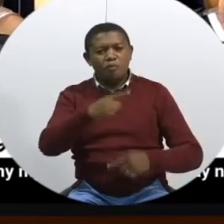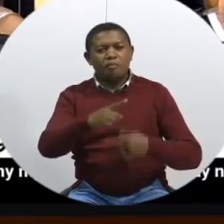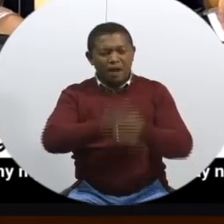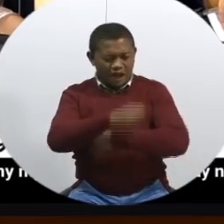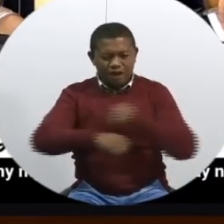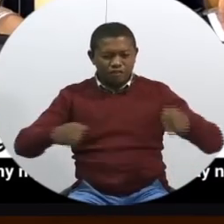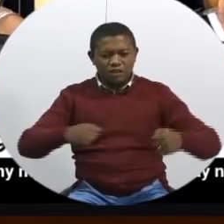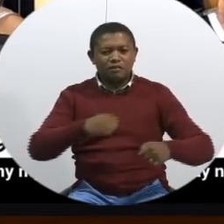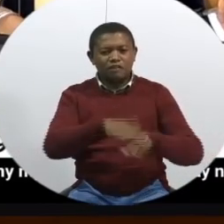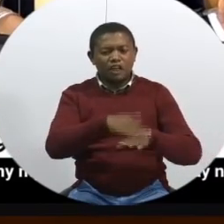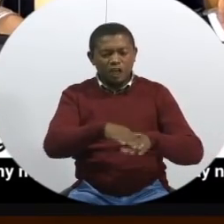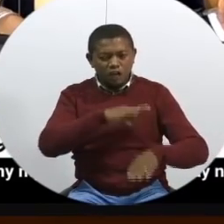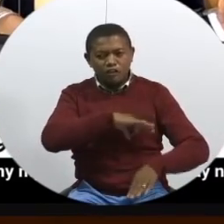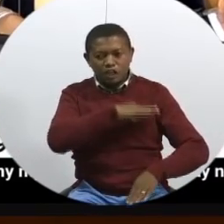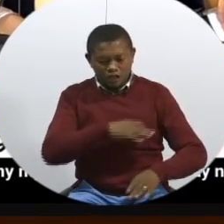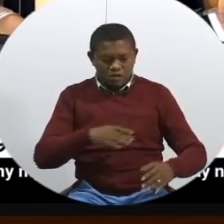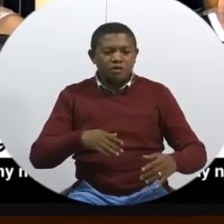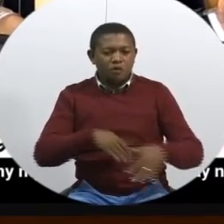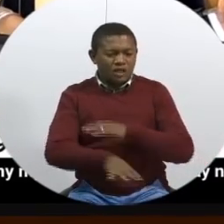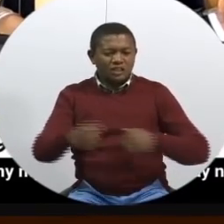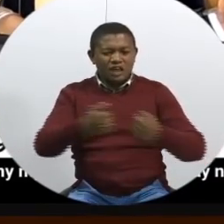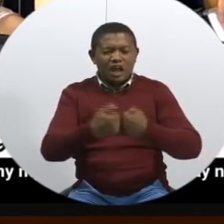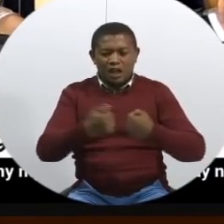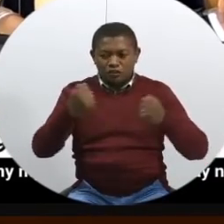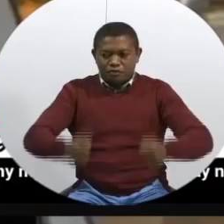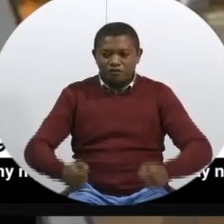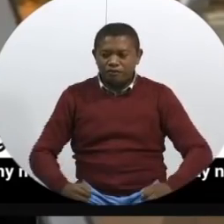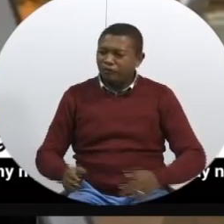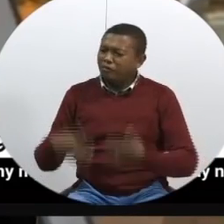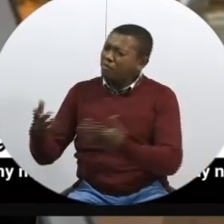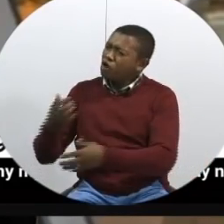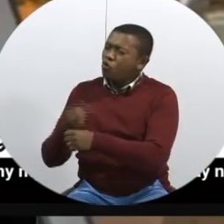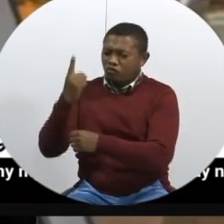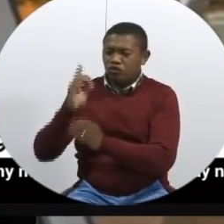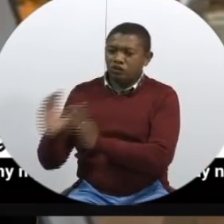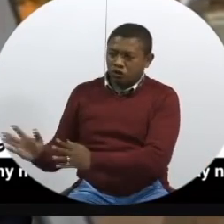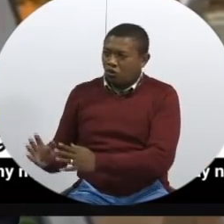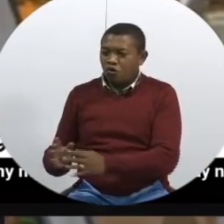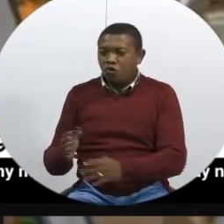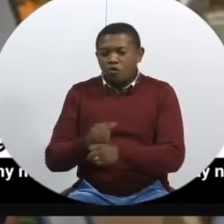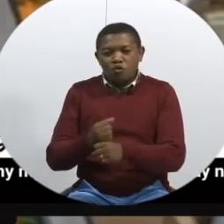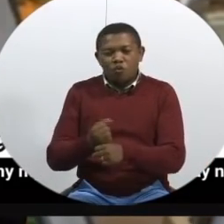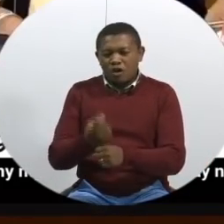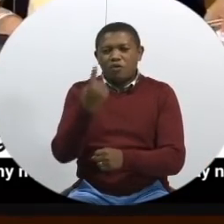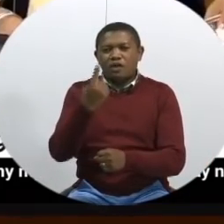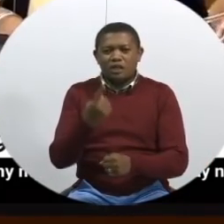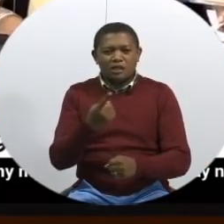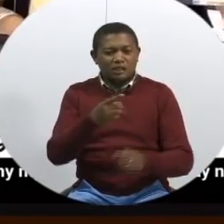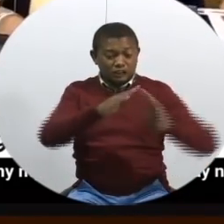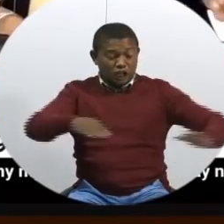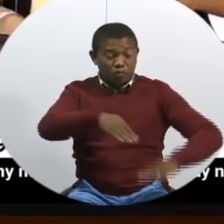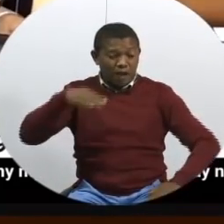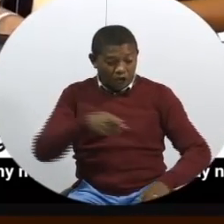firenena amin'ny sedra izay alalovan'ny firenena. Amin'ny ohatra anao a, ohatra hoe raha ohatra ka misy ny haitrano